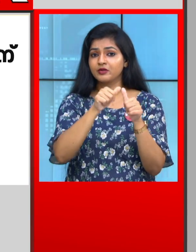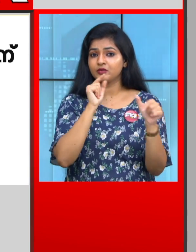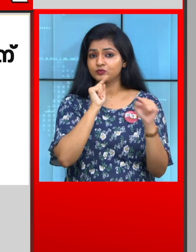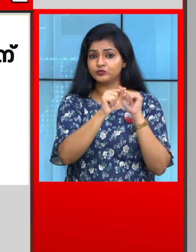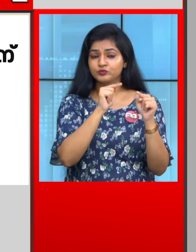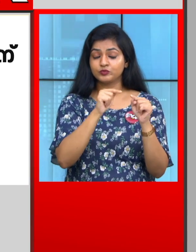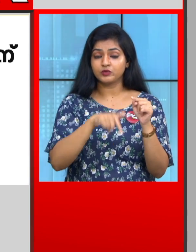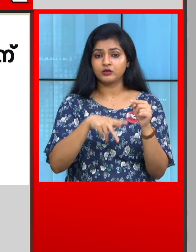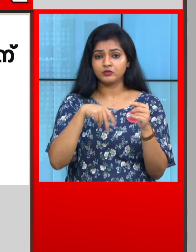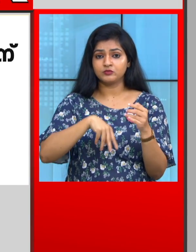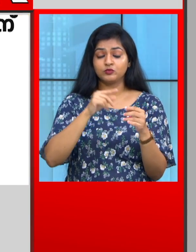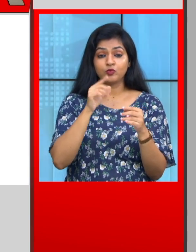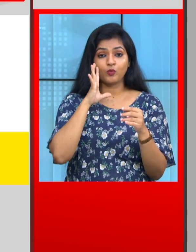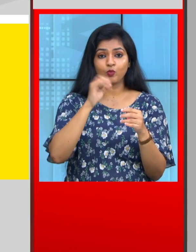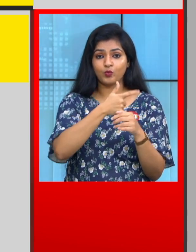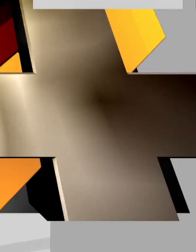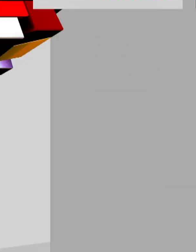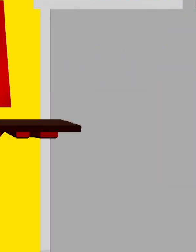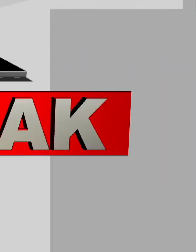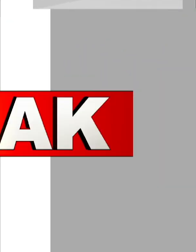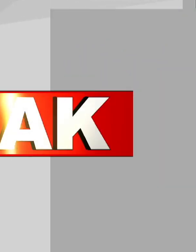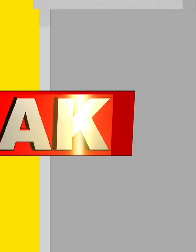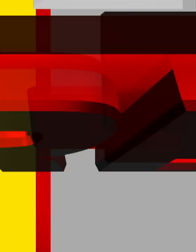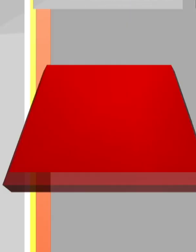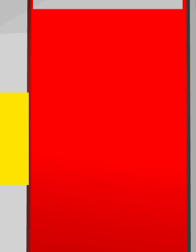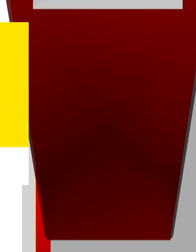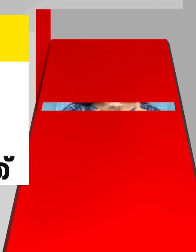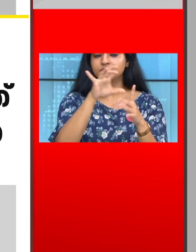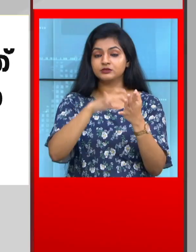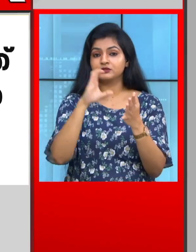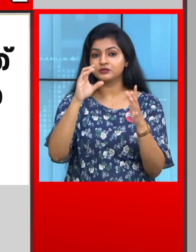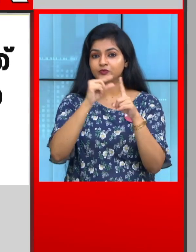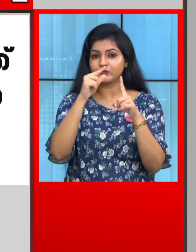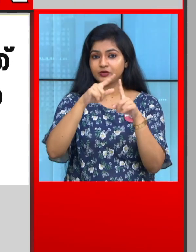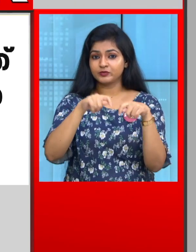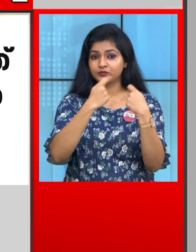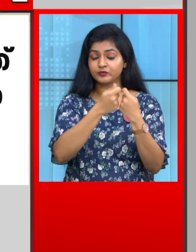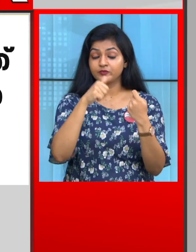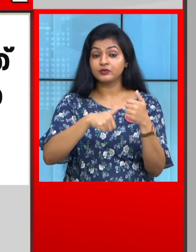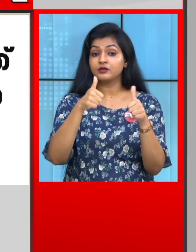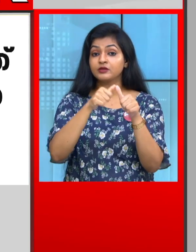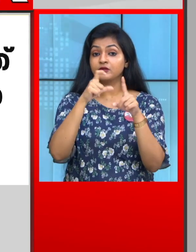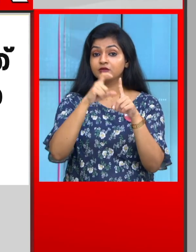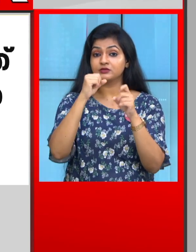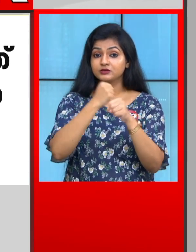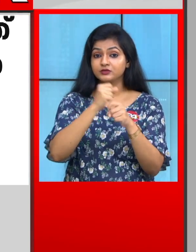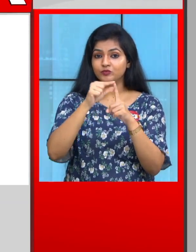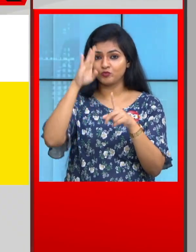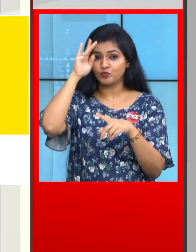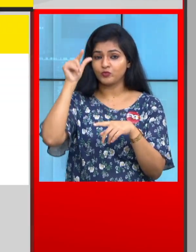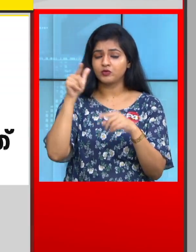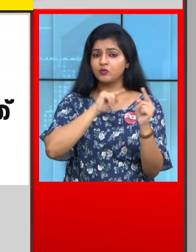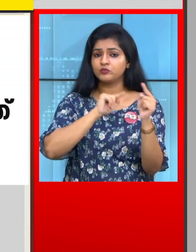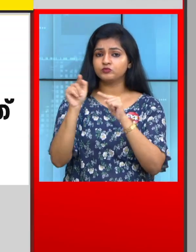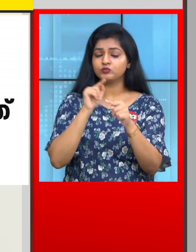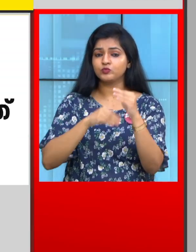സജീവമായി നിൽക്കുന്ന ഘട്ടത്തിലാണ് ഇപ്പോൾ വയനാട് ജില്ലാ കമ്മിറ്റി, CPIയുടെ വയനാട് ജില്ലാ കമ്മിറ്റി തന്നെ ADGPക്കെതിരെ രംഗത്ത് വരുന്ന ഒരു സാഹചര്യമുള്ളത്.